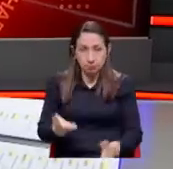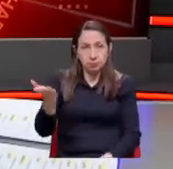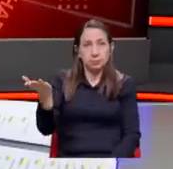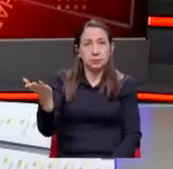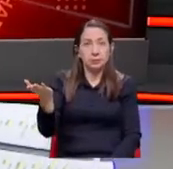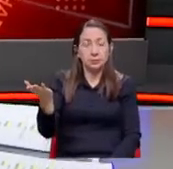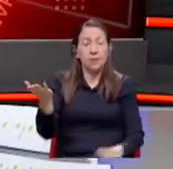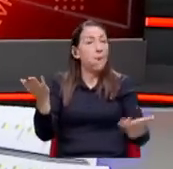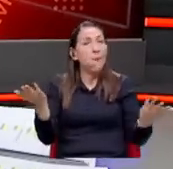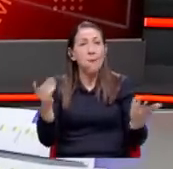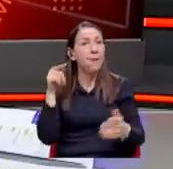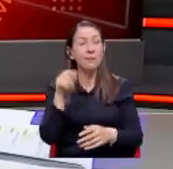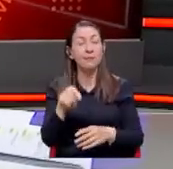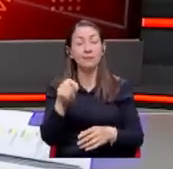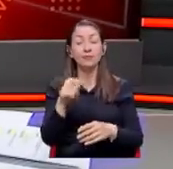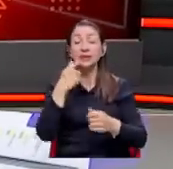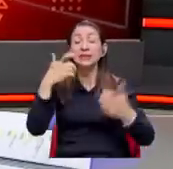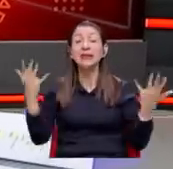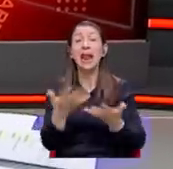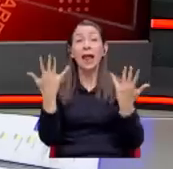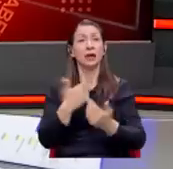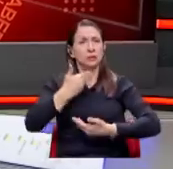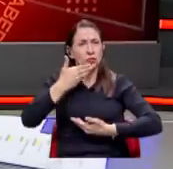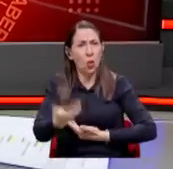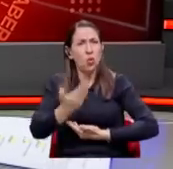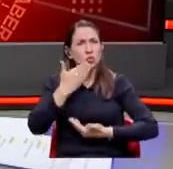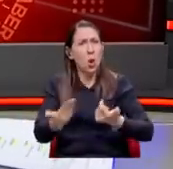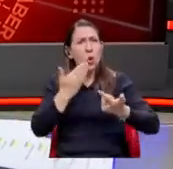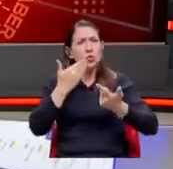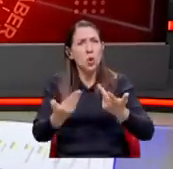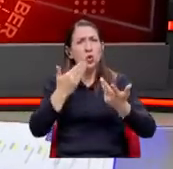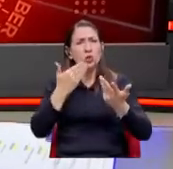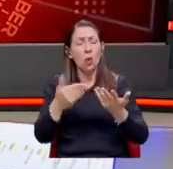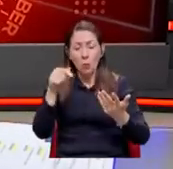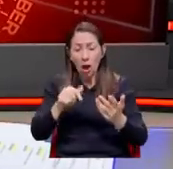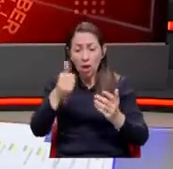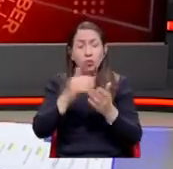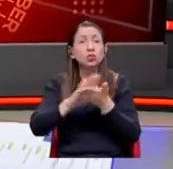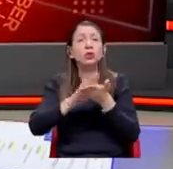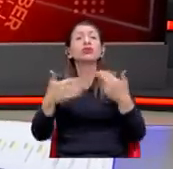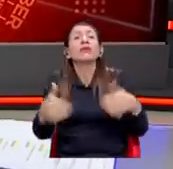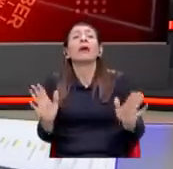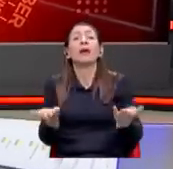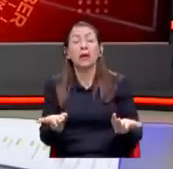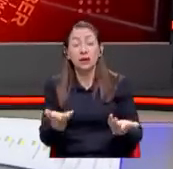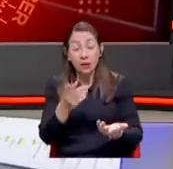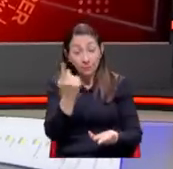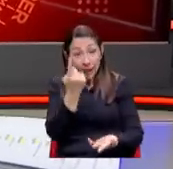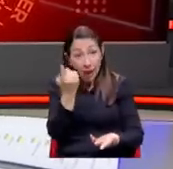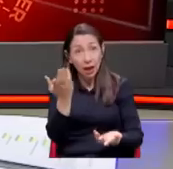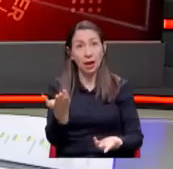bunu. Ya bunu senelerdir söylüyoruz. Bu böyle bugünden yarına düzeltilecek bir şey değil. Sen bir